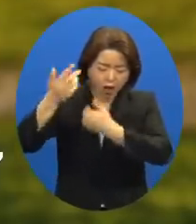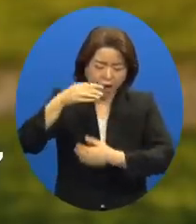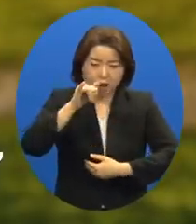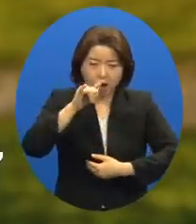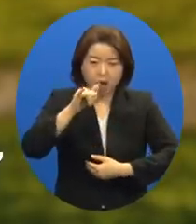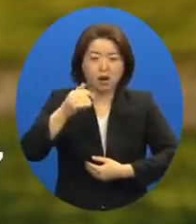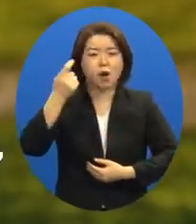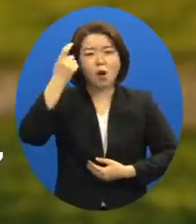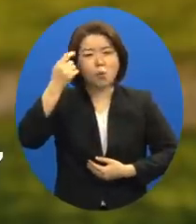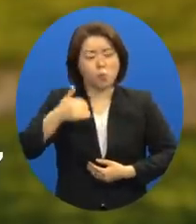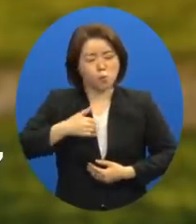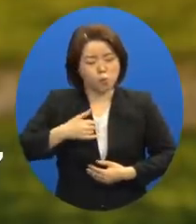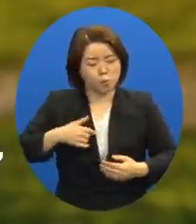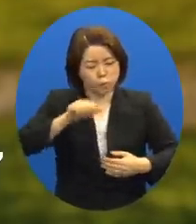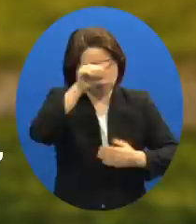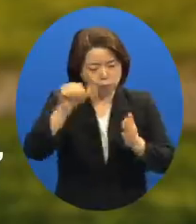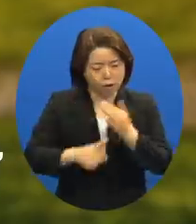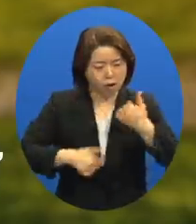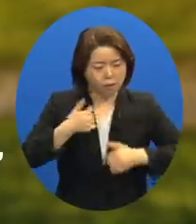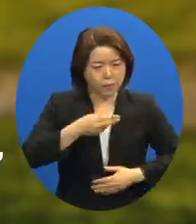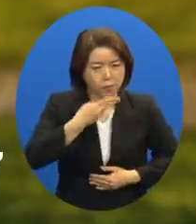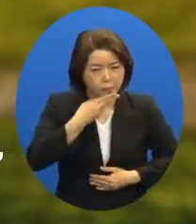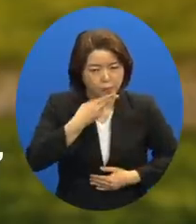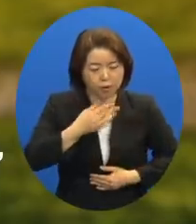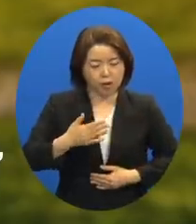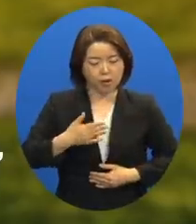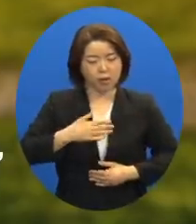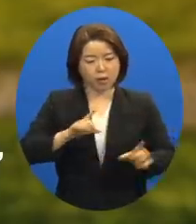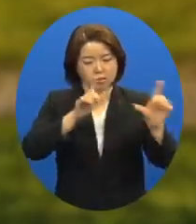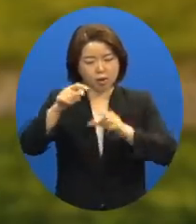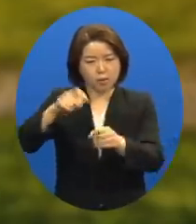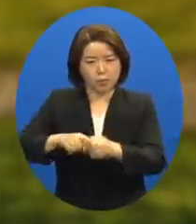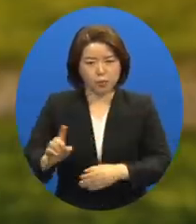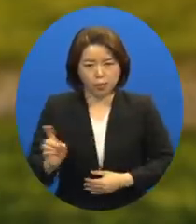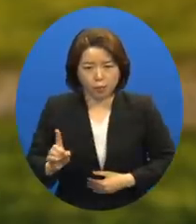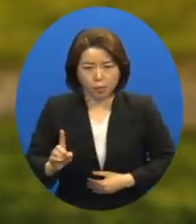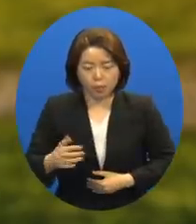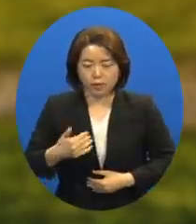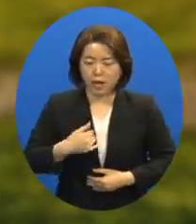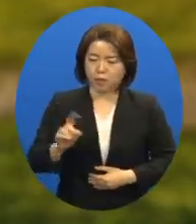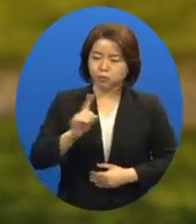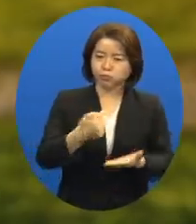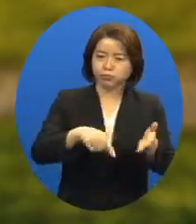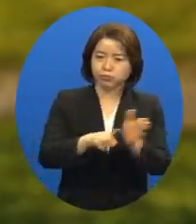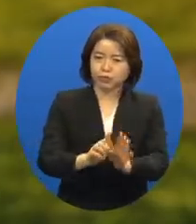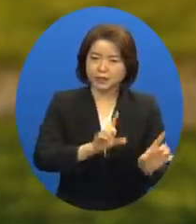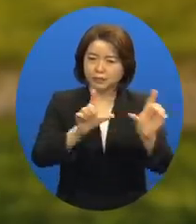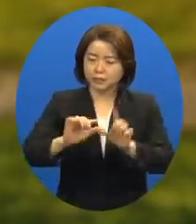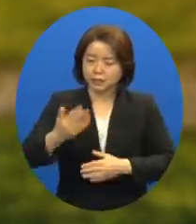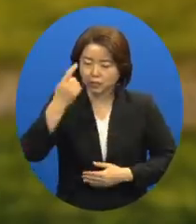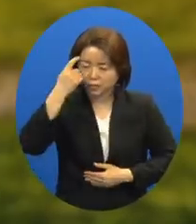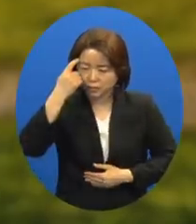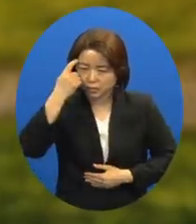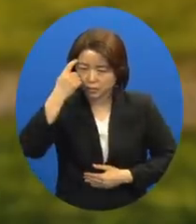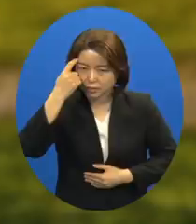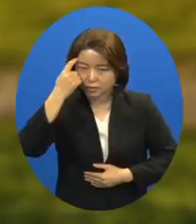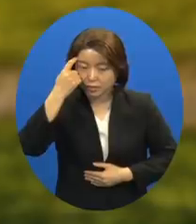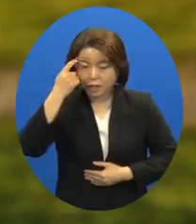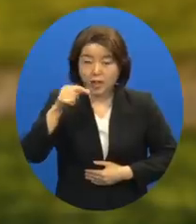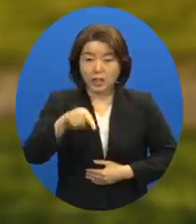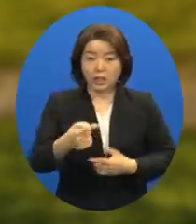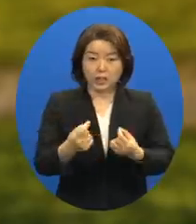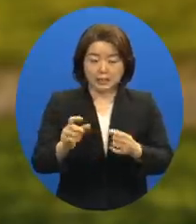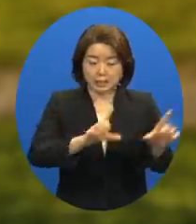인생은 기쁘지 않지? 나는 왜 살아야만 하지? 나는 도대체 무엇을 위해 살아가야 되는 거지? 하는